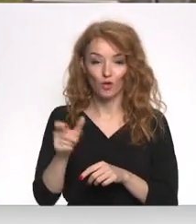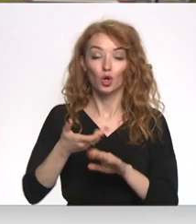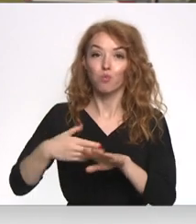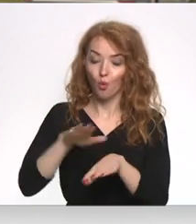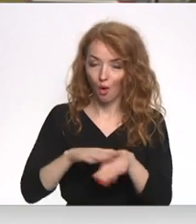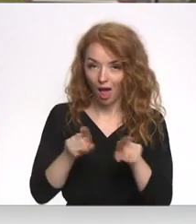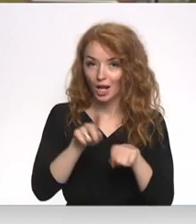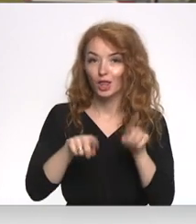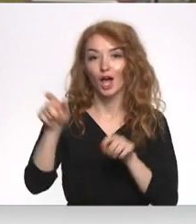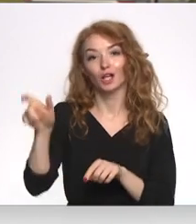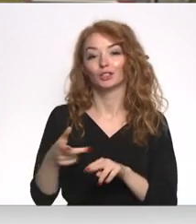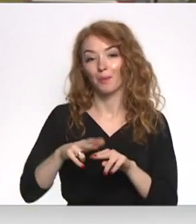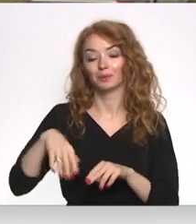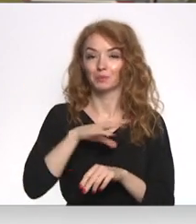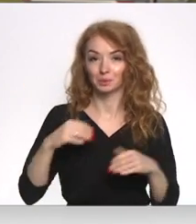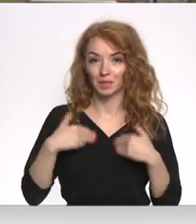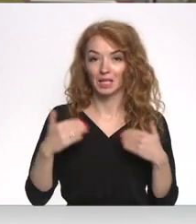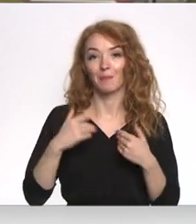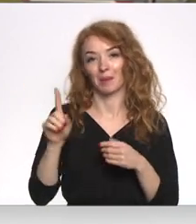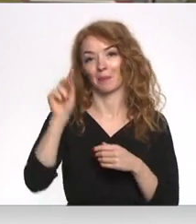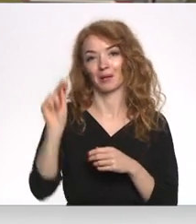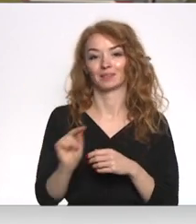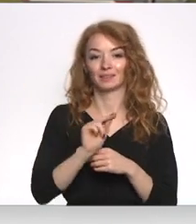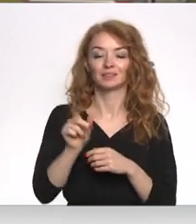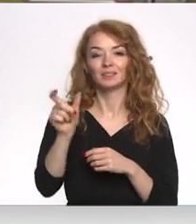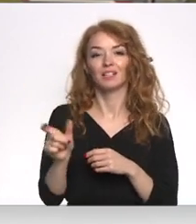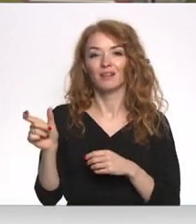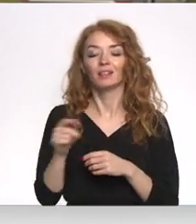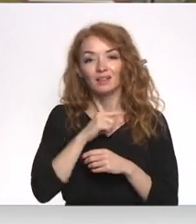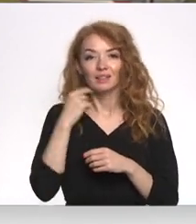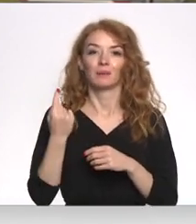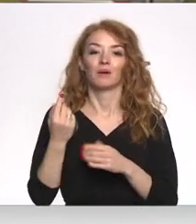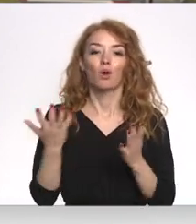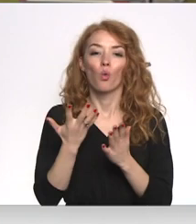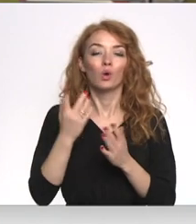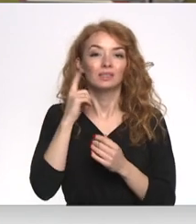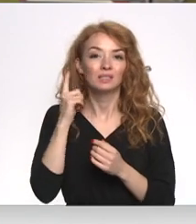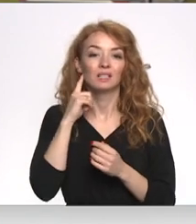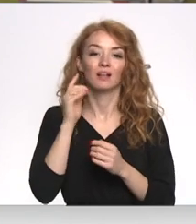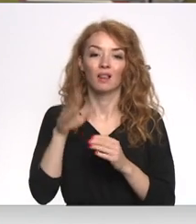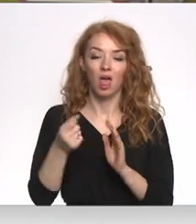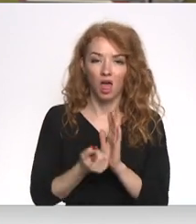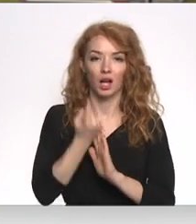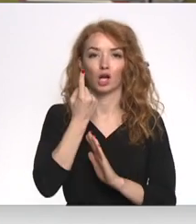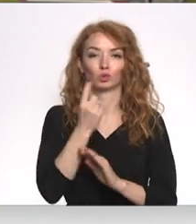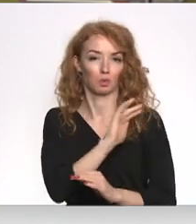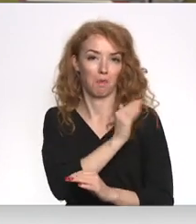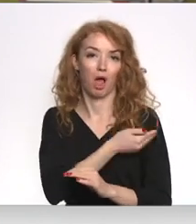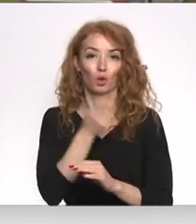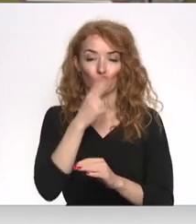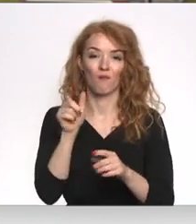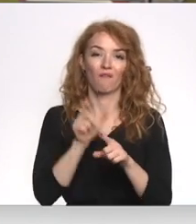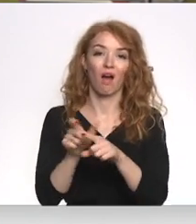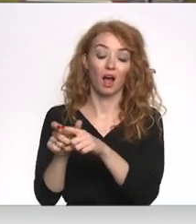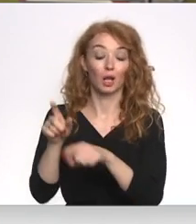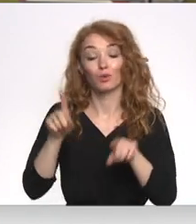pat daži ir, tāpēc mēs priecājamies, ka ir baznīca, jo cilvēki ir izsaukuši pēc kaut kāda vārda, cilvēki grib kaut ko dzirdēt, lai rastu spēku no vārdiem vienkāršiem.